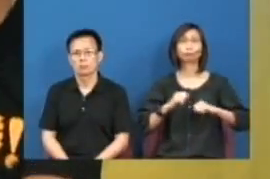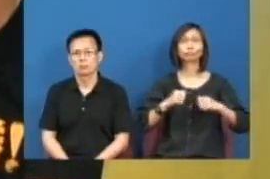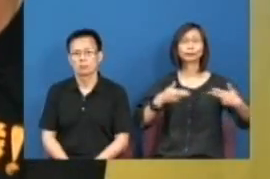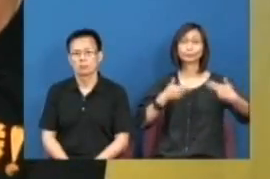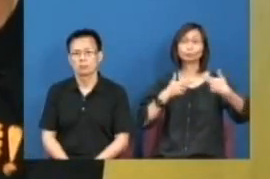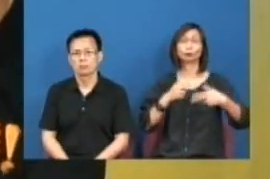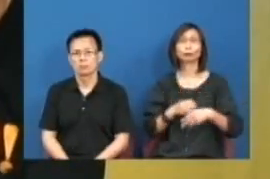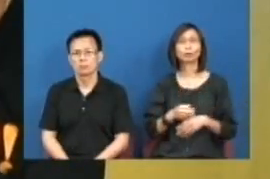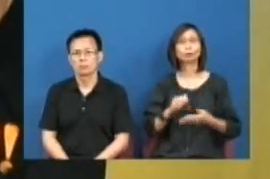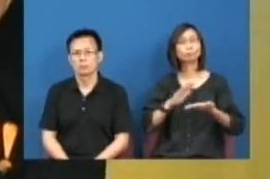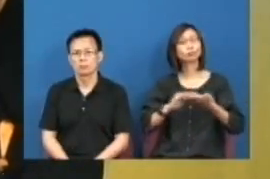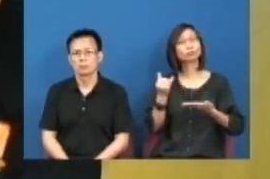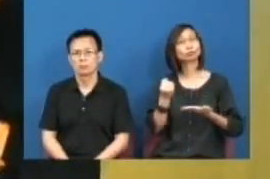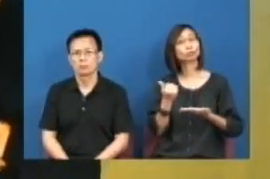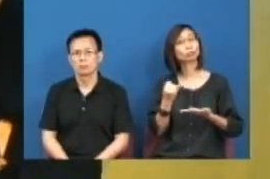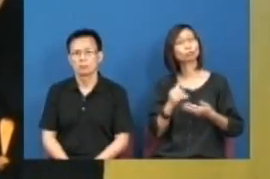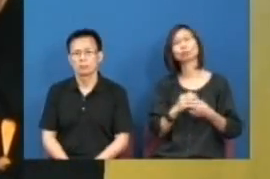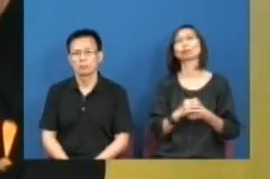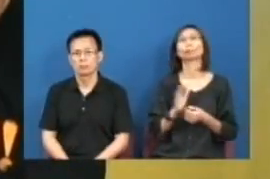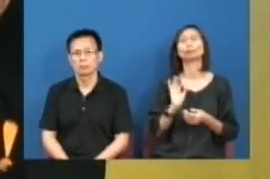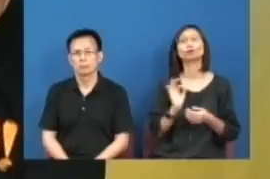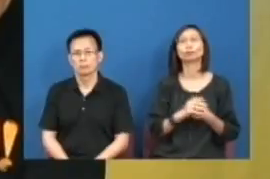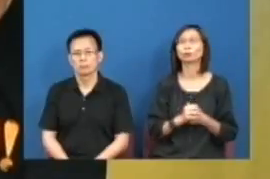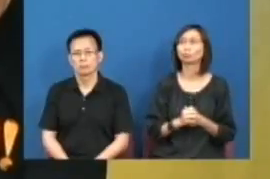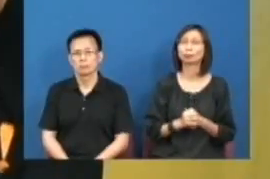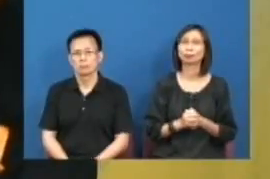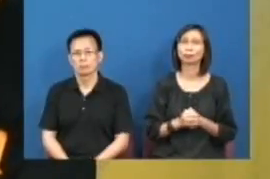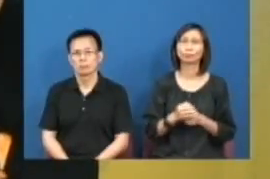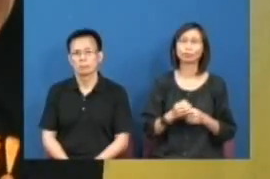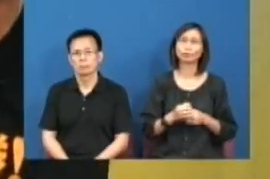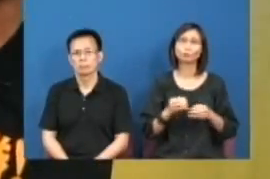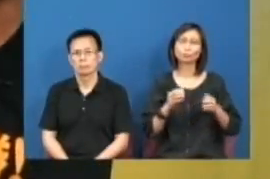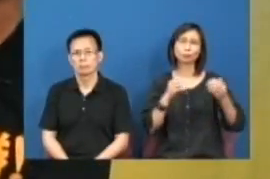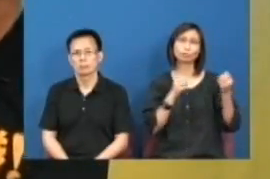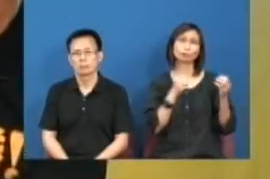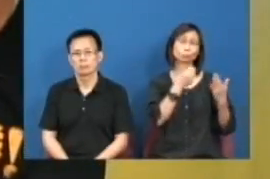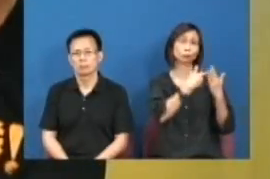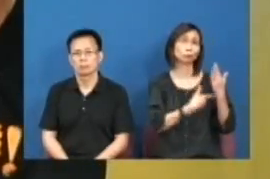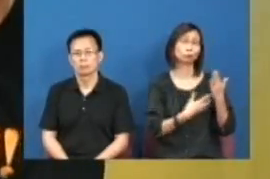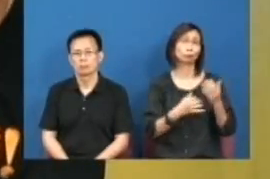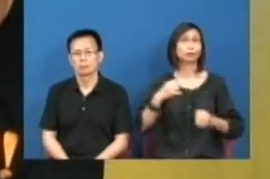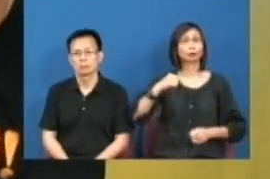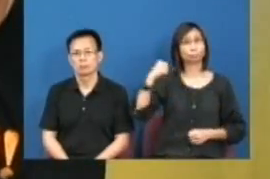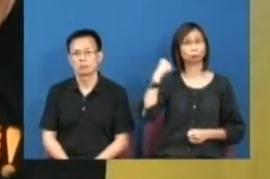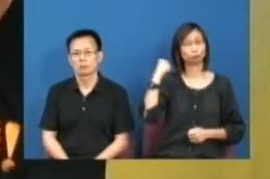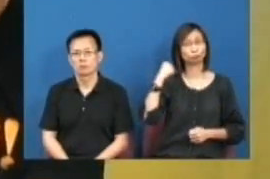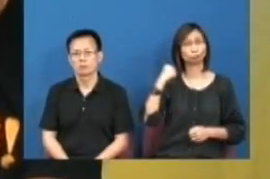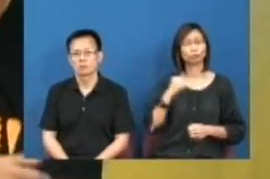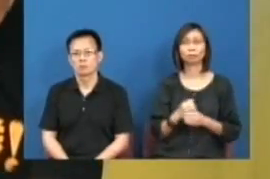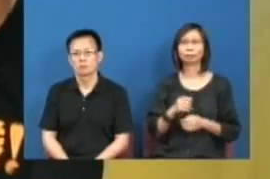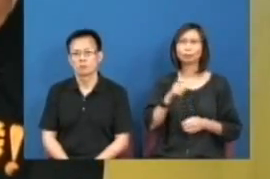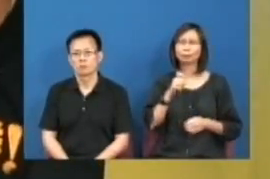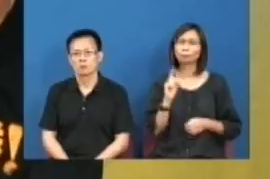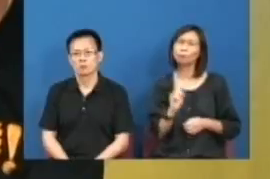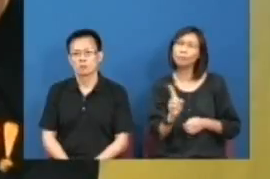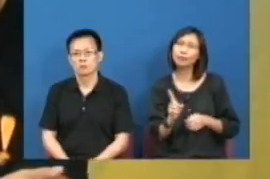港嘅依一個中聯辦同依個港澳辦，究竟本身從一個制度啊、權力關係裏邊，究竟呢兩嚿嘢係啲乜？可唔可以即